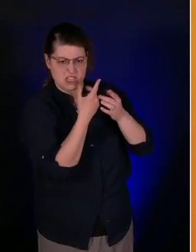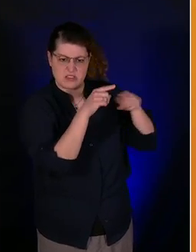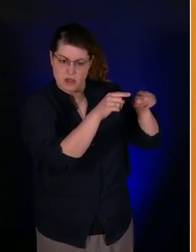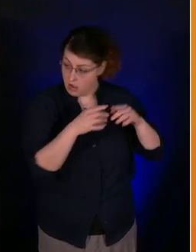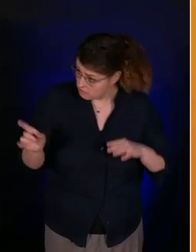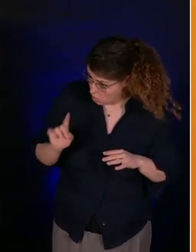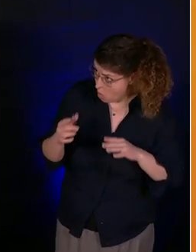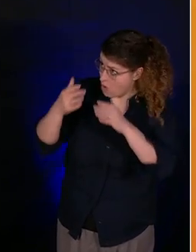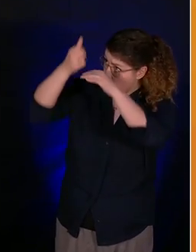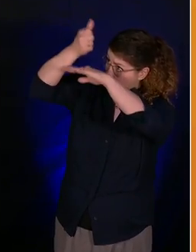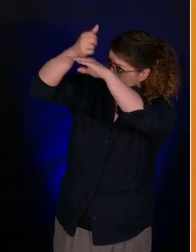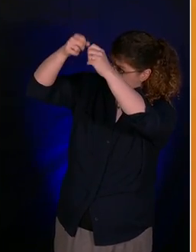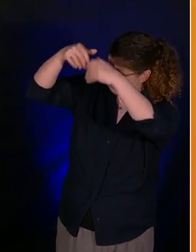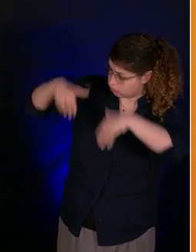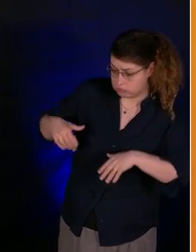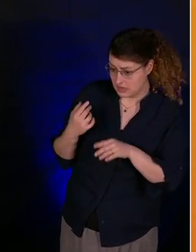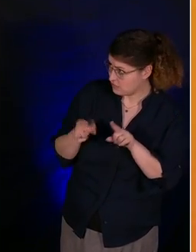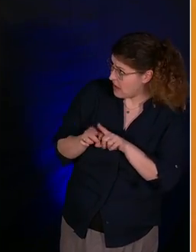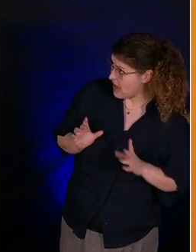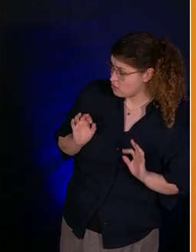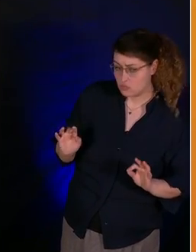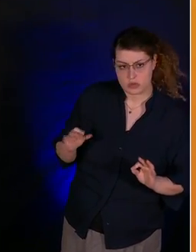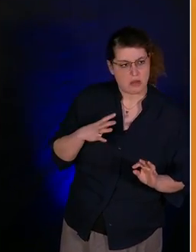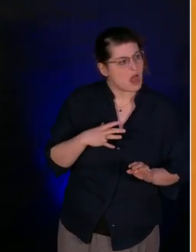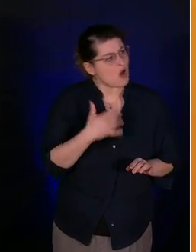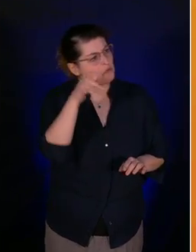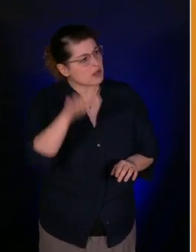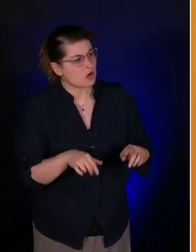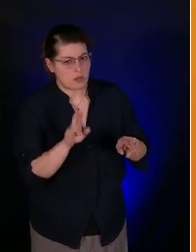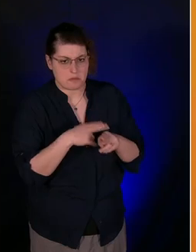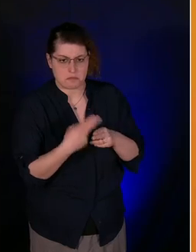est pareille. Et on m'a dit, oh, ouais, il y a un mec qui a le même prénom que toi,